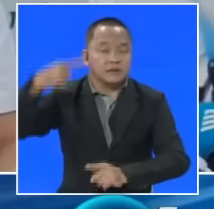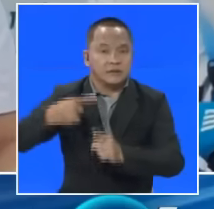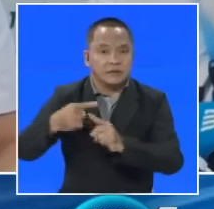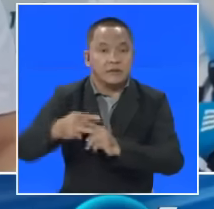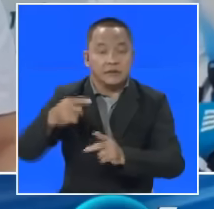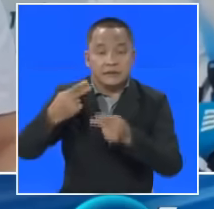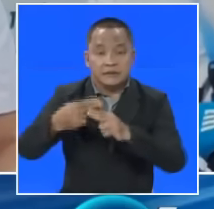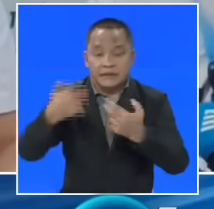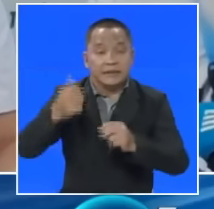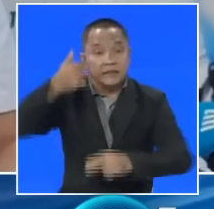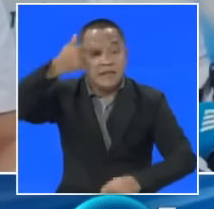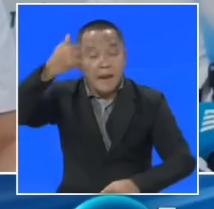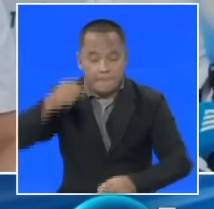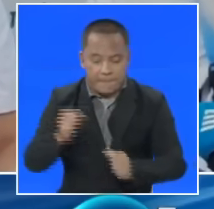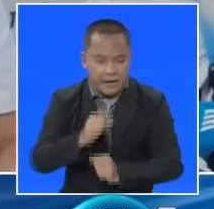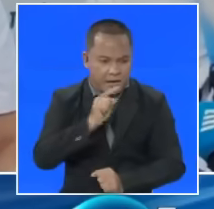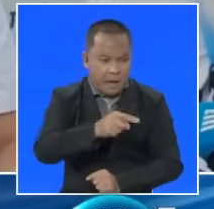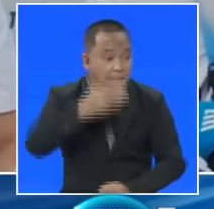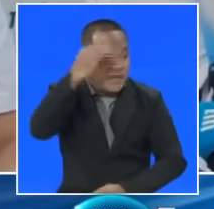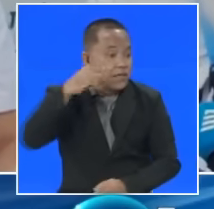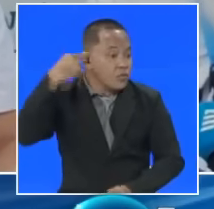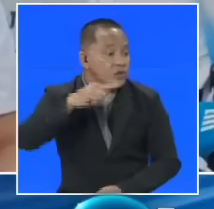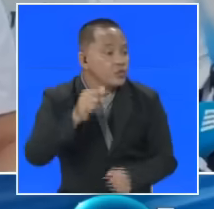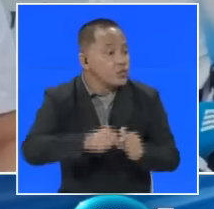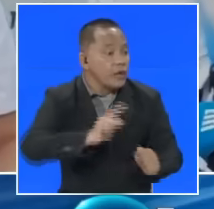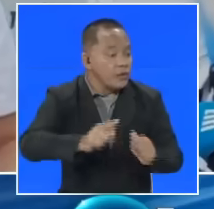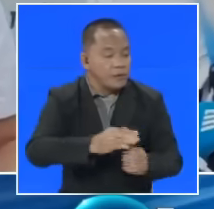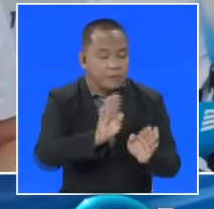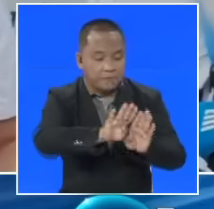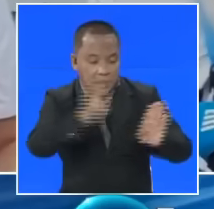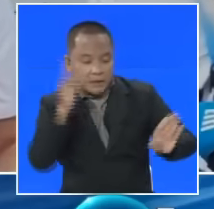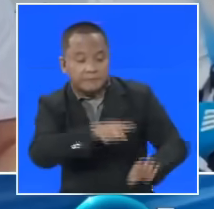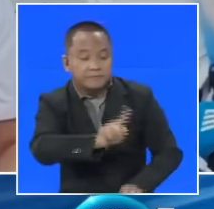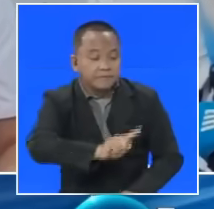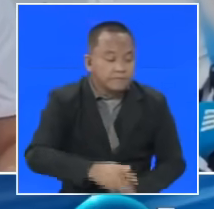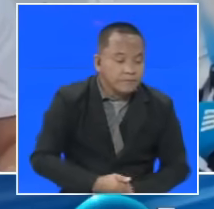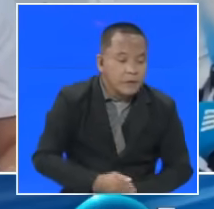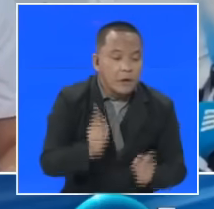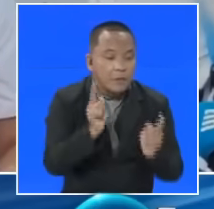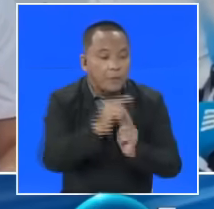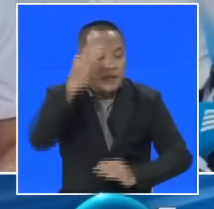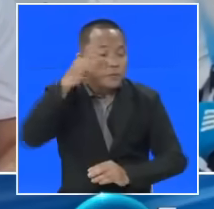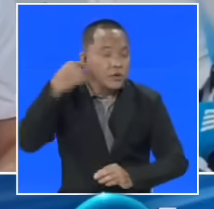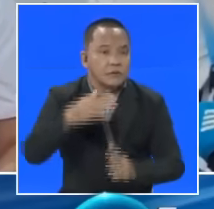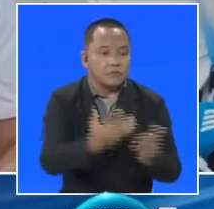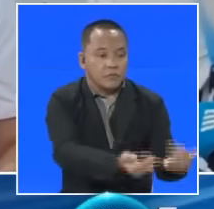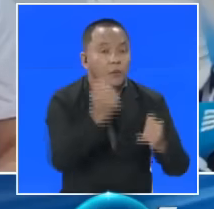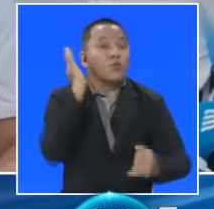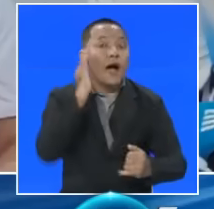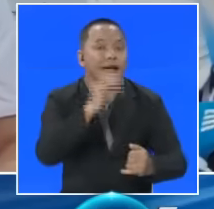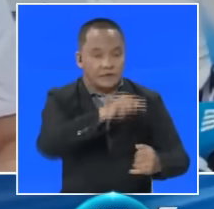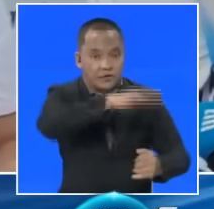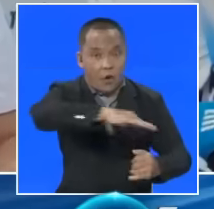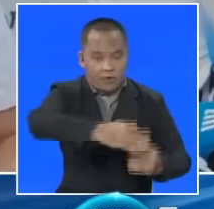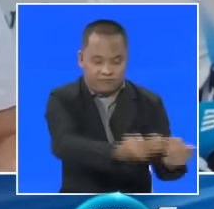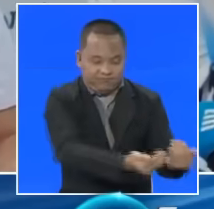ในดำเข้ามาพยายามหาพี่สาวก็เลยเปิดประตูห้องใ เมื่อไม่พบพี่สาวก็เอาตัวของเขานี่แหละคุ